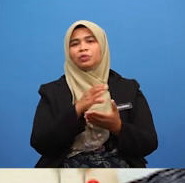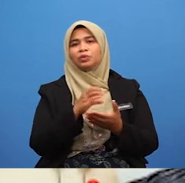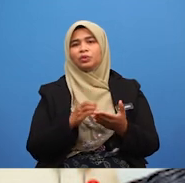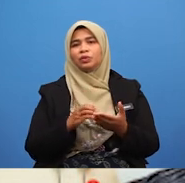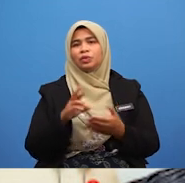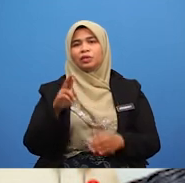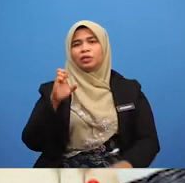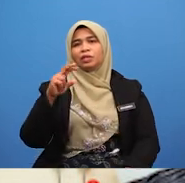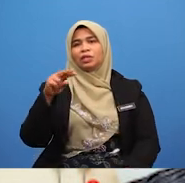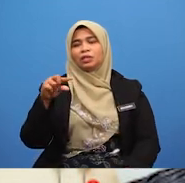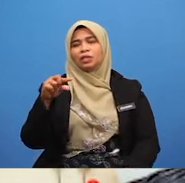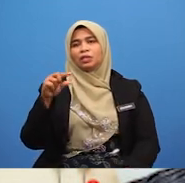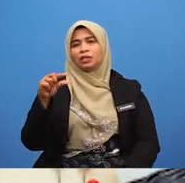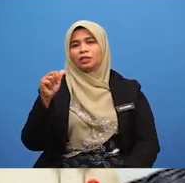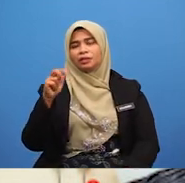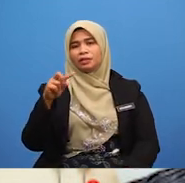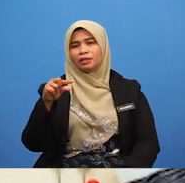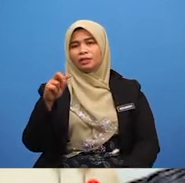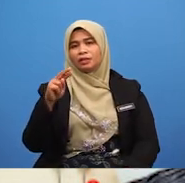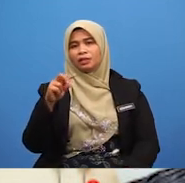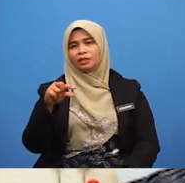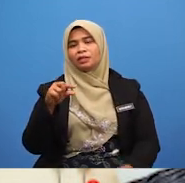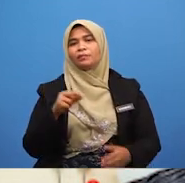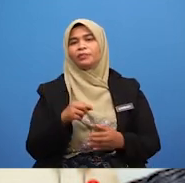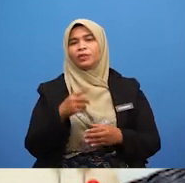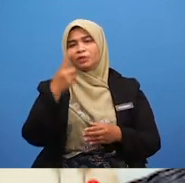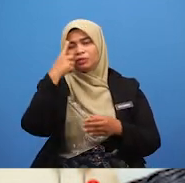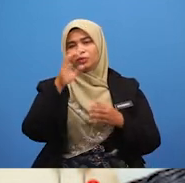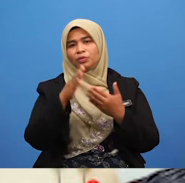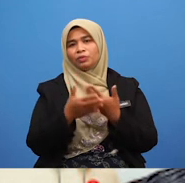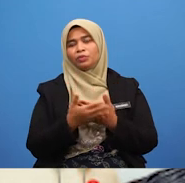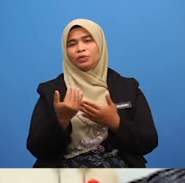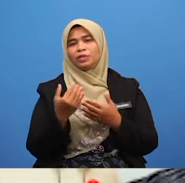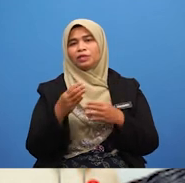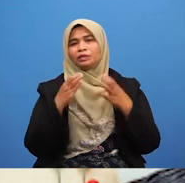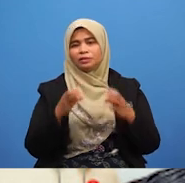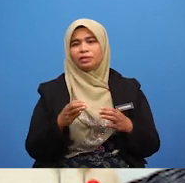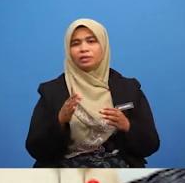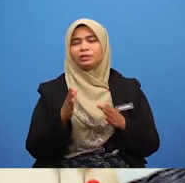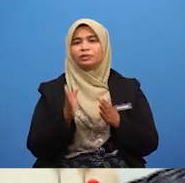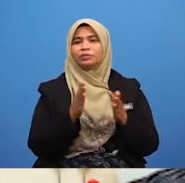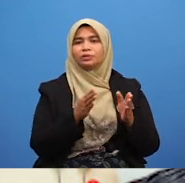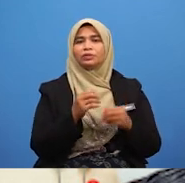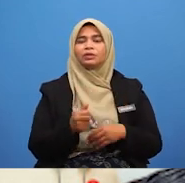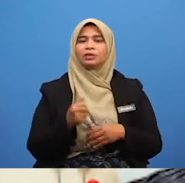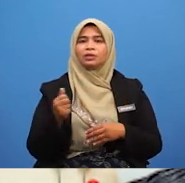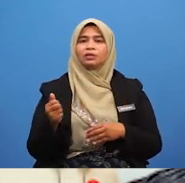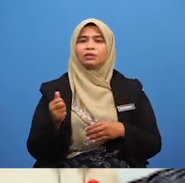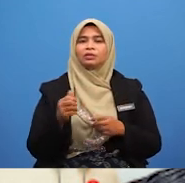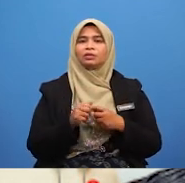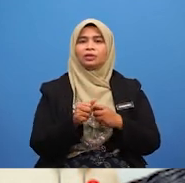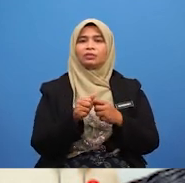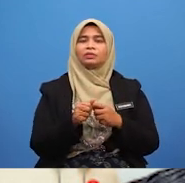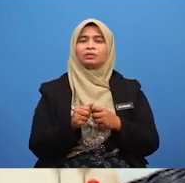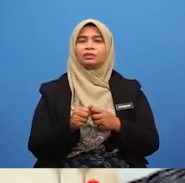genggam. Ini akan memudahkan kerja menyusun atau pola pada fabrik atau mengikut